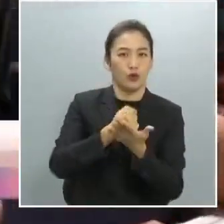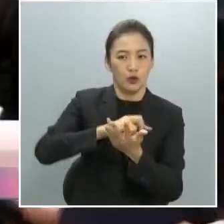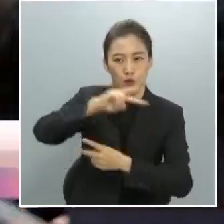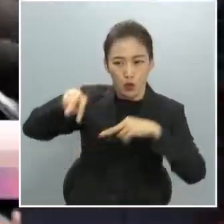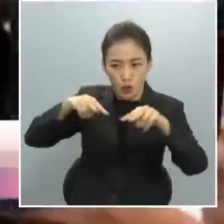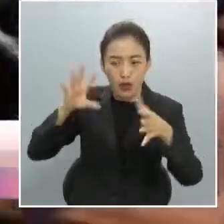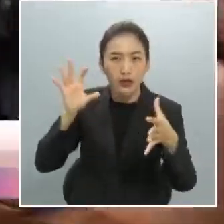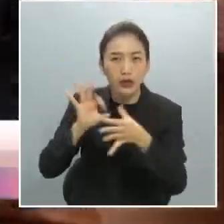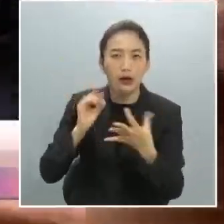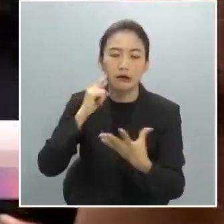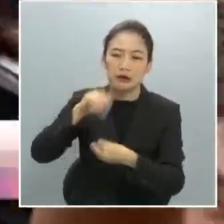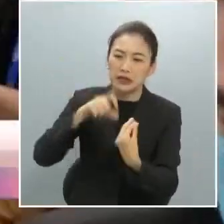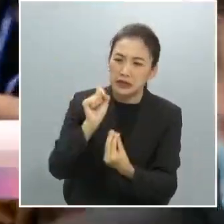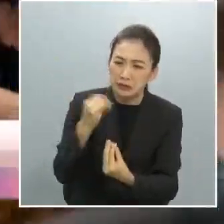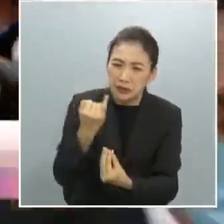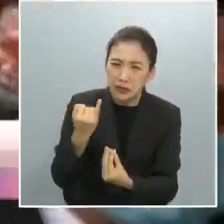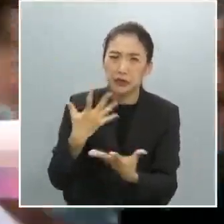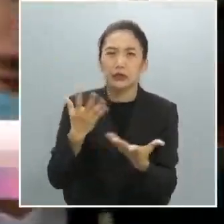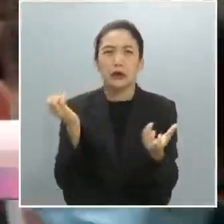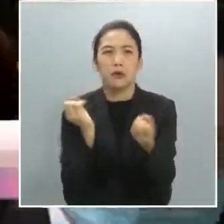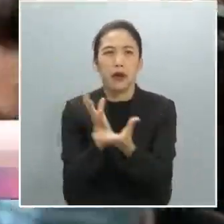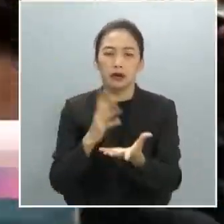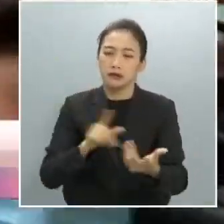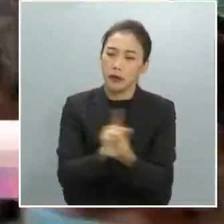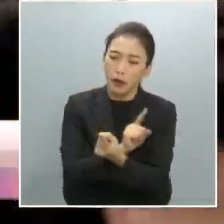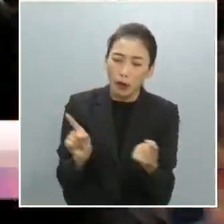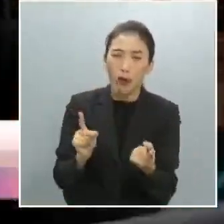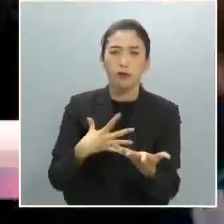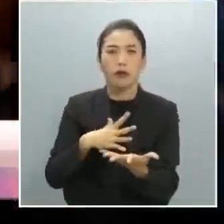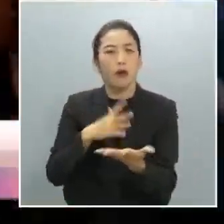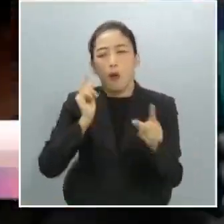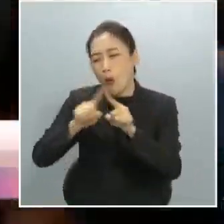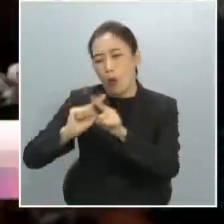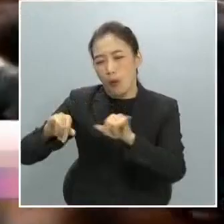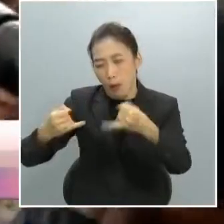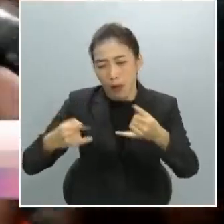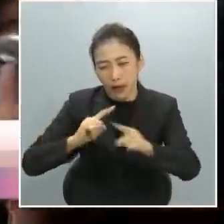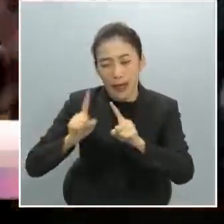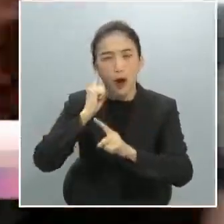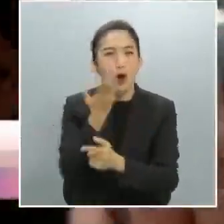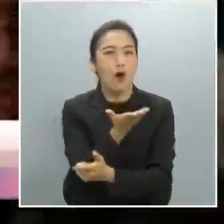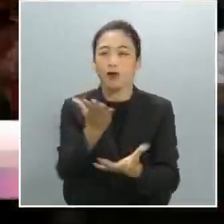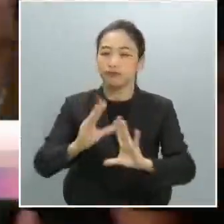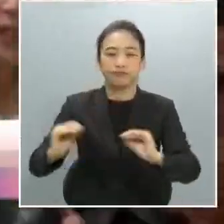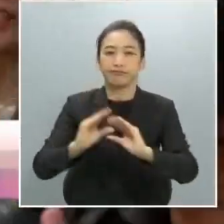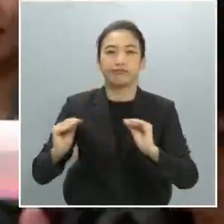จภัยทางสังคมภัยสังคมแตกแยกครับ เตรียมนโยบายไว้เรียบร้อยแล้วใช่ไหมคะ ครับเรียบร้อยครับ